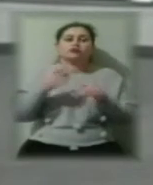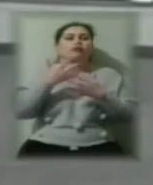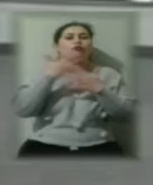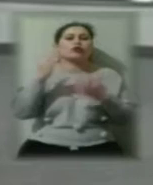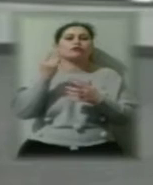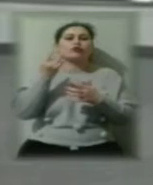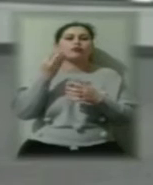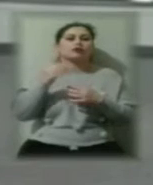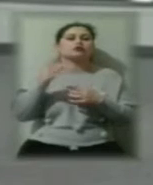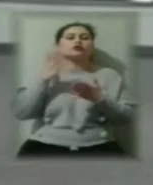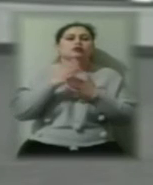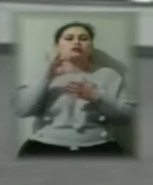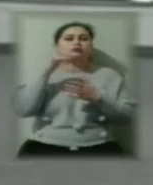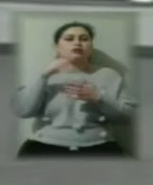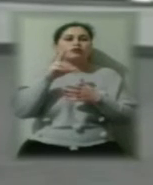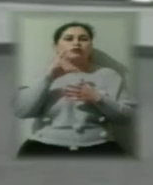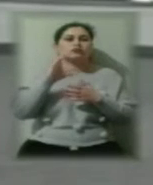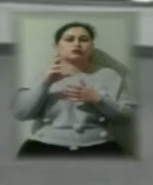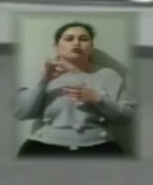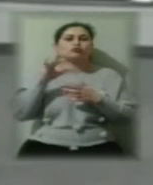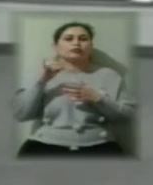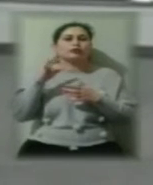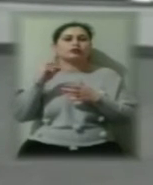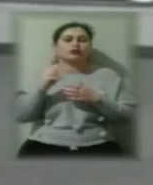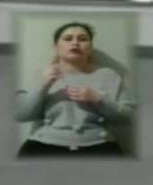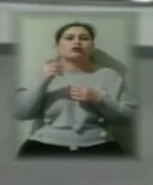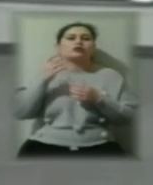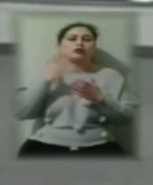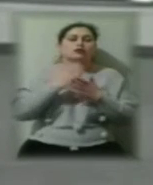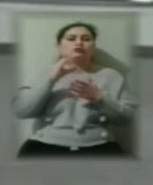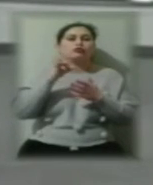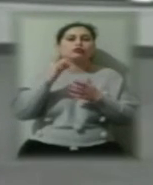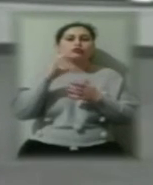на нашому сайті КС Суспільне Медіа, на наших сторінках в соціальних